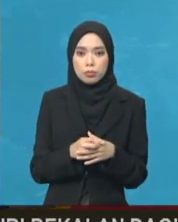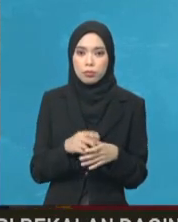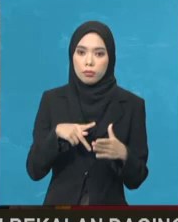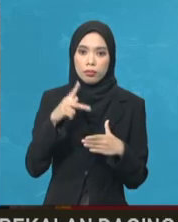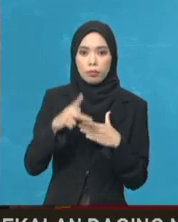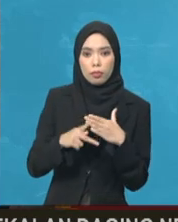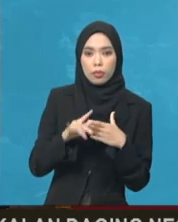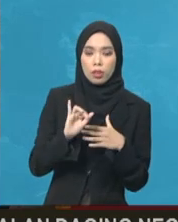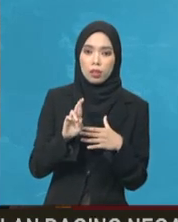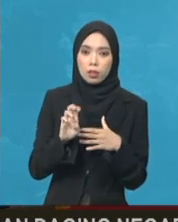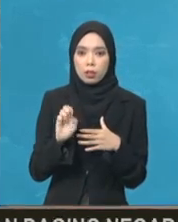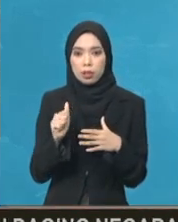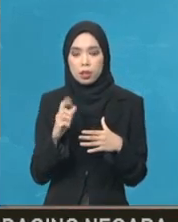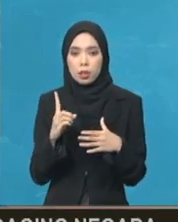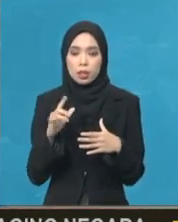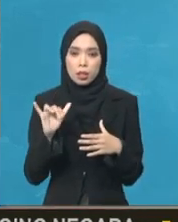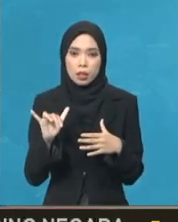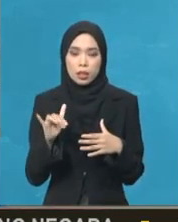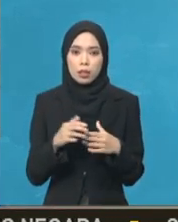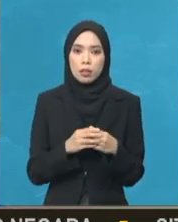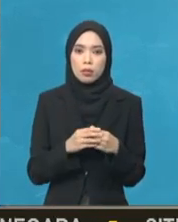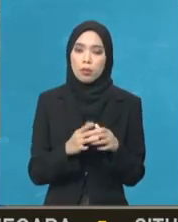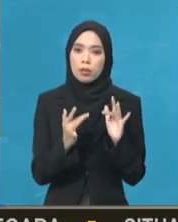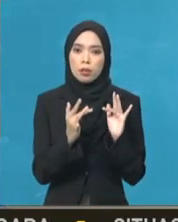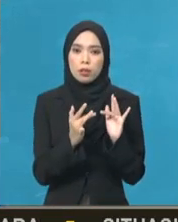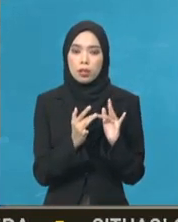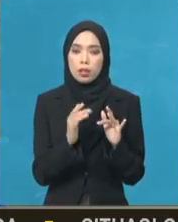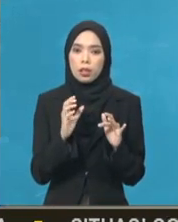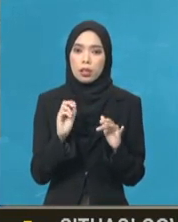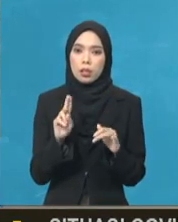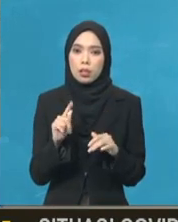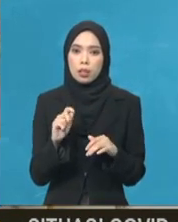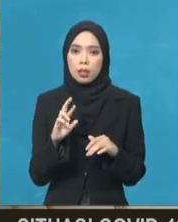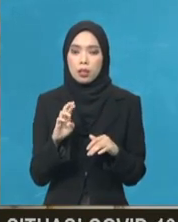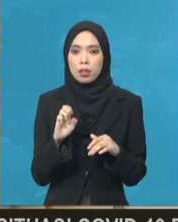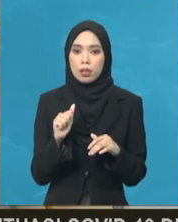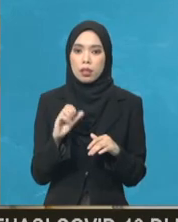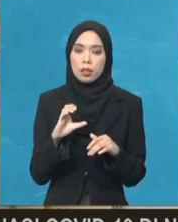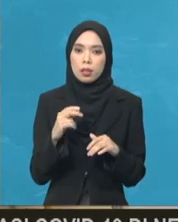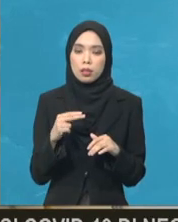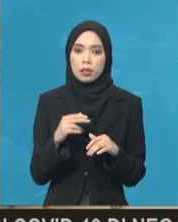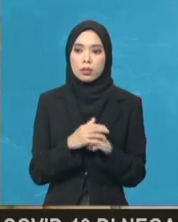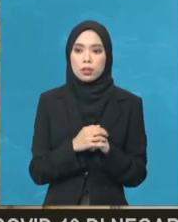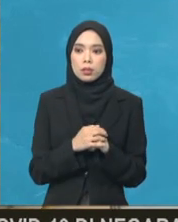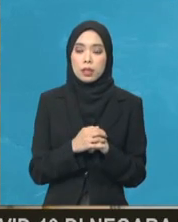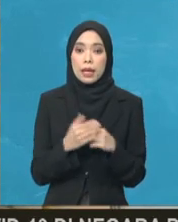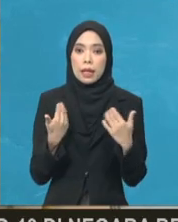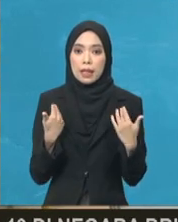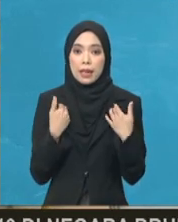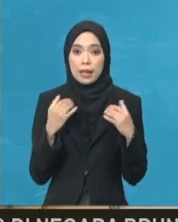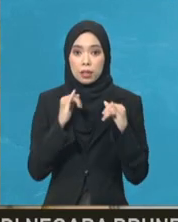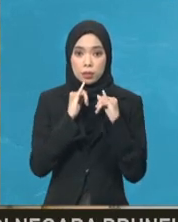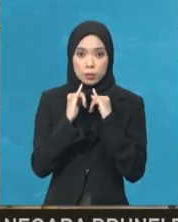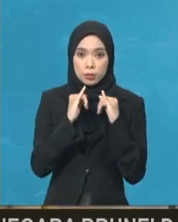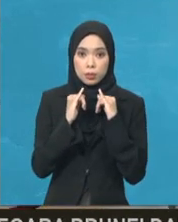JCB mukim connect dan program outreach institusi juga diadakan sesi juga secara Wakin oleh